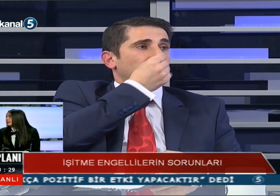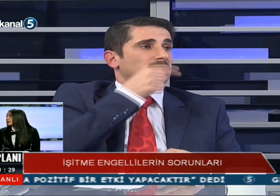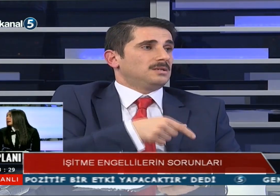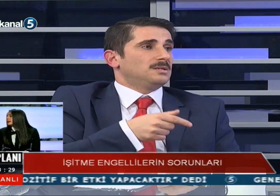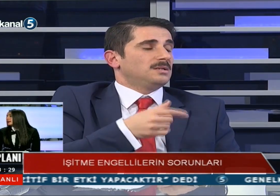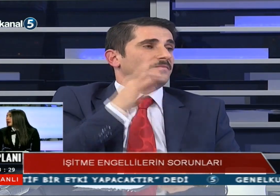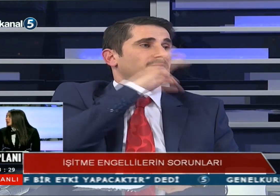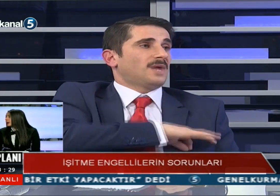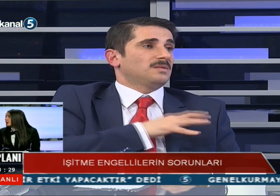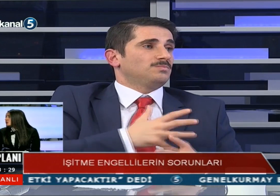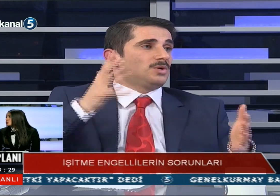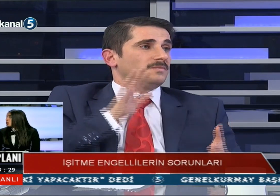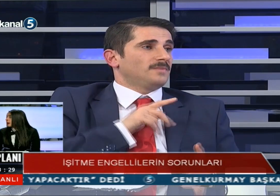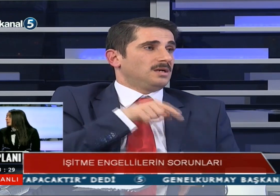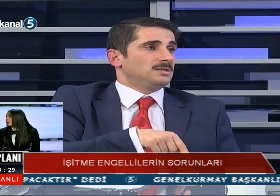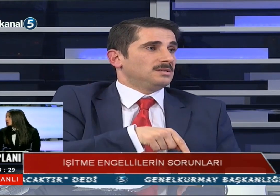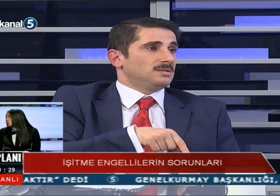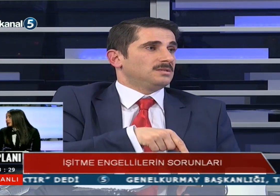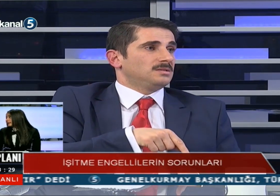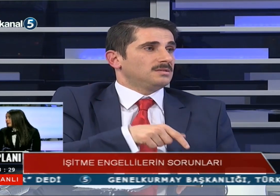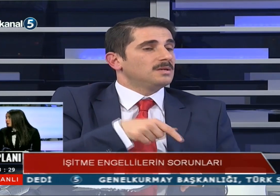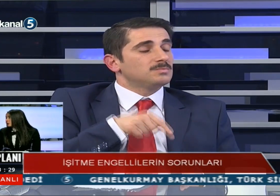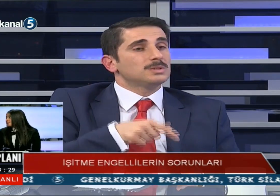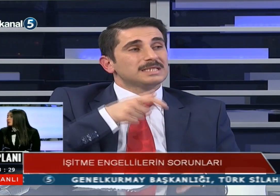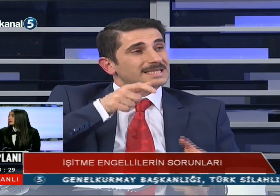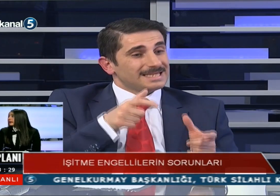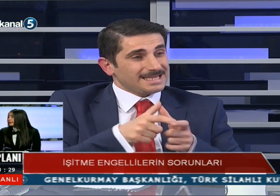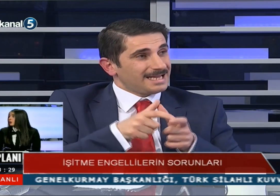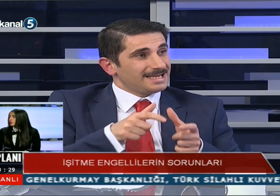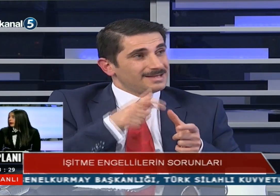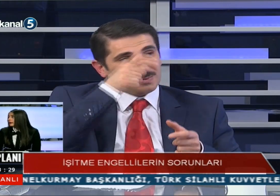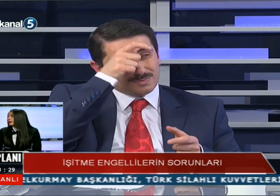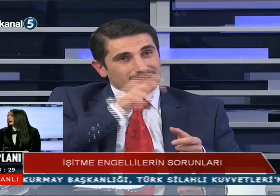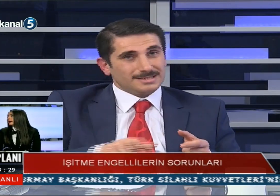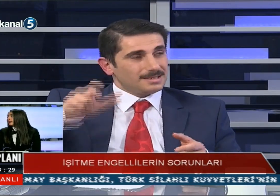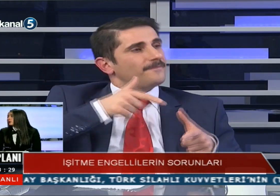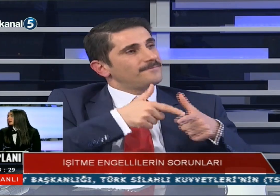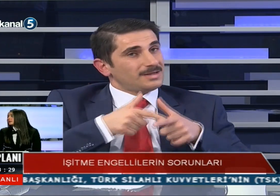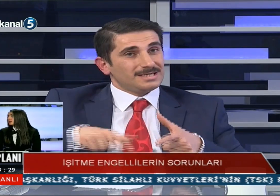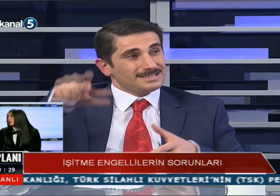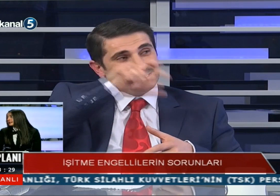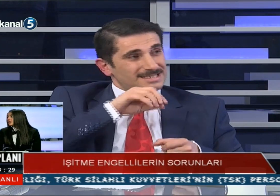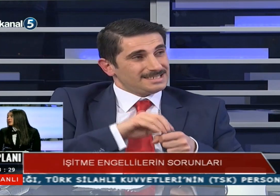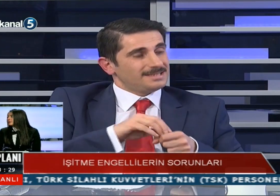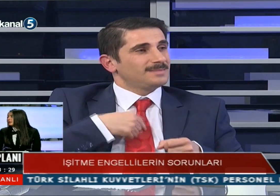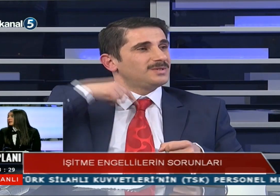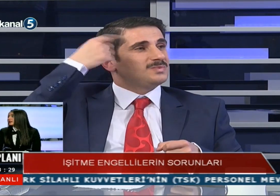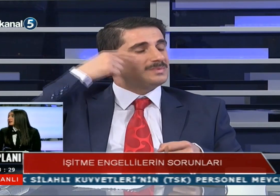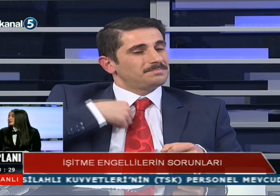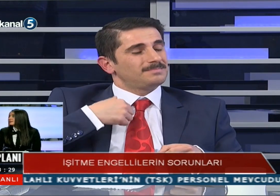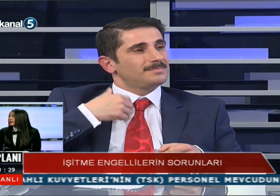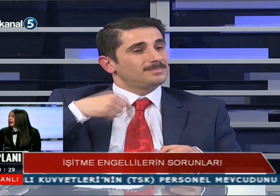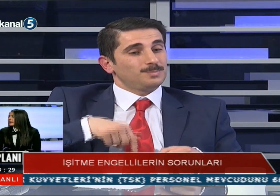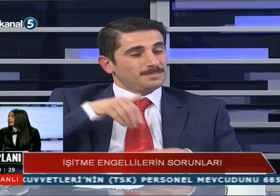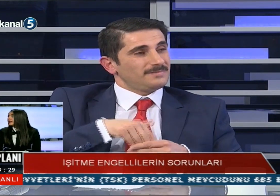bilmesi gerçekten benim için çok önemli. Ben buna çok dikkat ediyorum. Özellikle KODA, KODA'nın açılımı